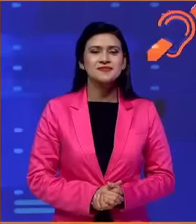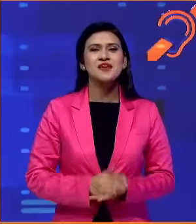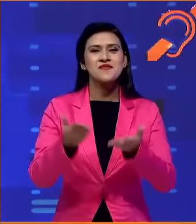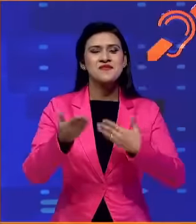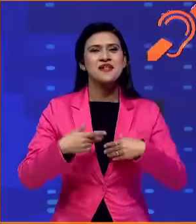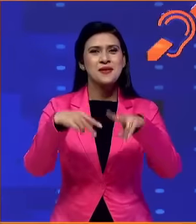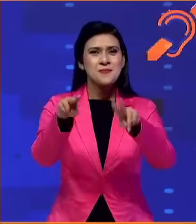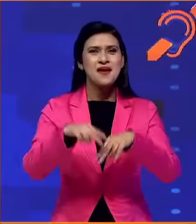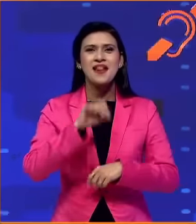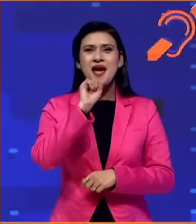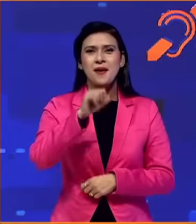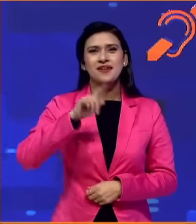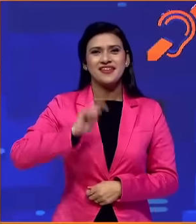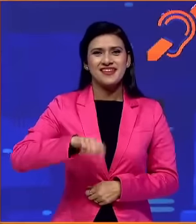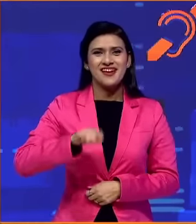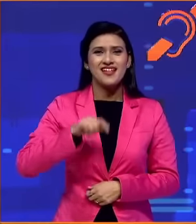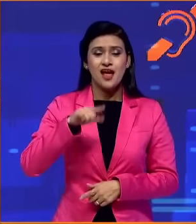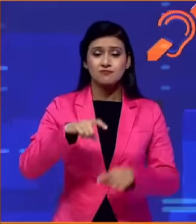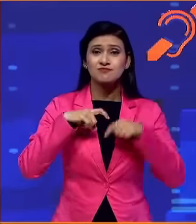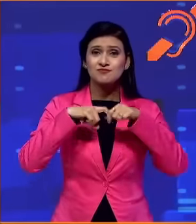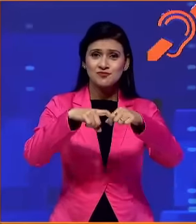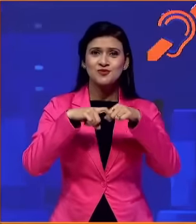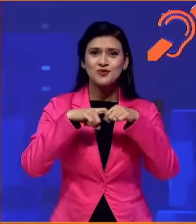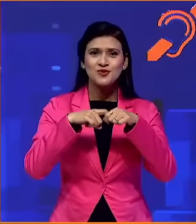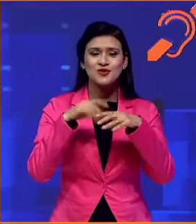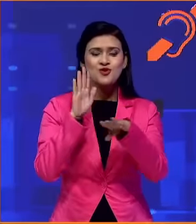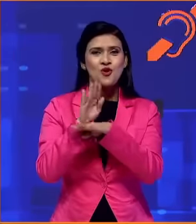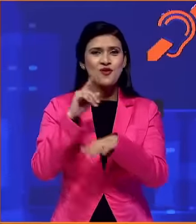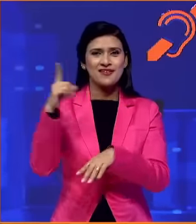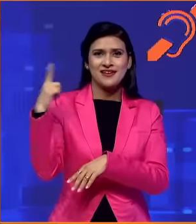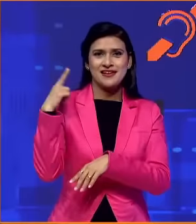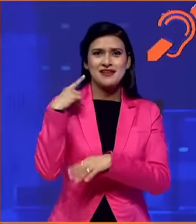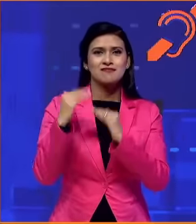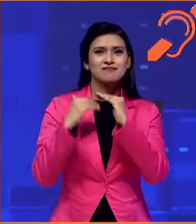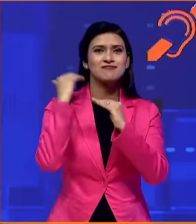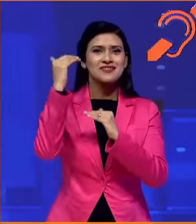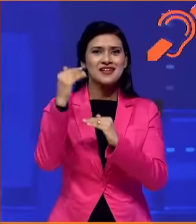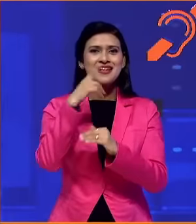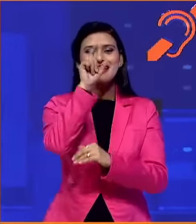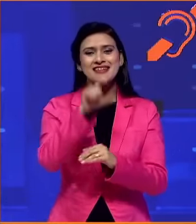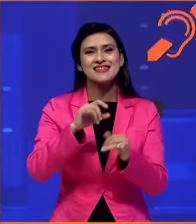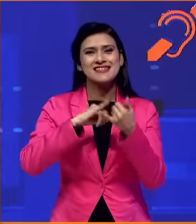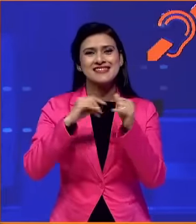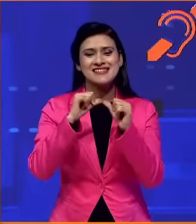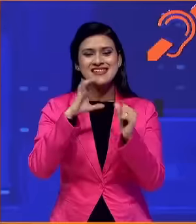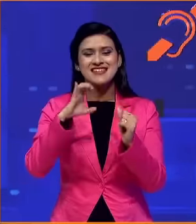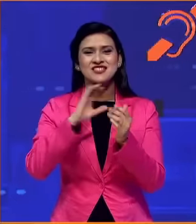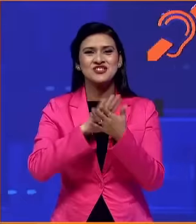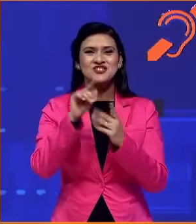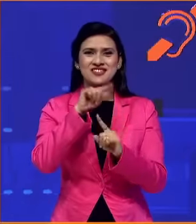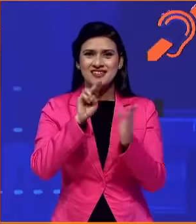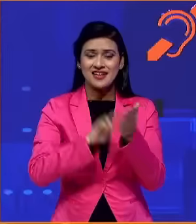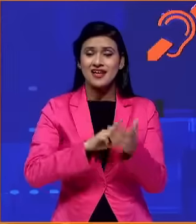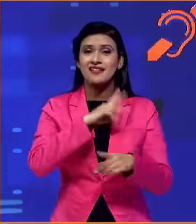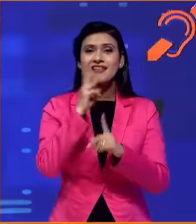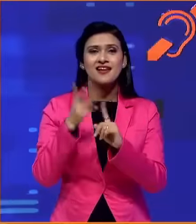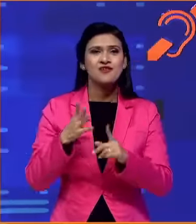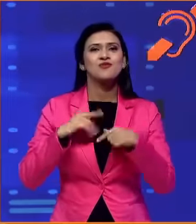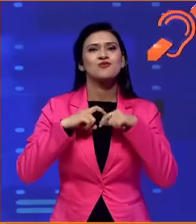वापसीपरस्वागतहै।'आपकीअदालत'में आजहमकांग्रेस महासचिवसचिनपायलटपरमुकदमाचलारहेहैं। 'आप